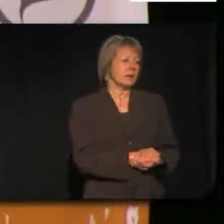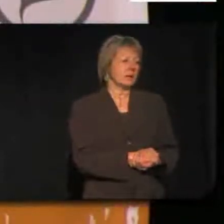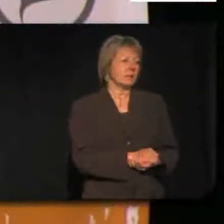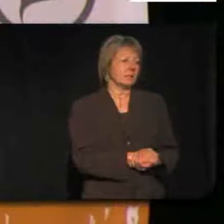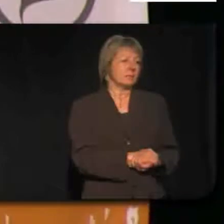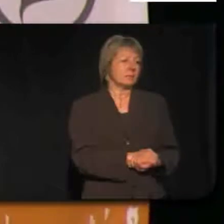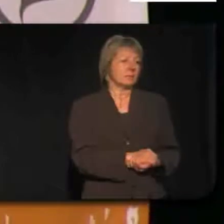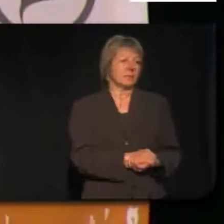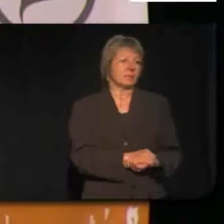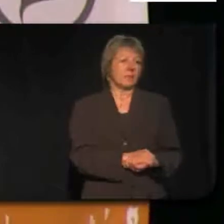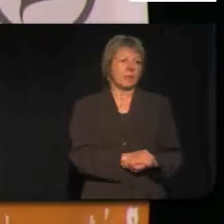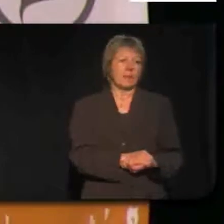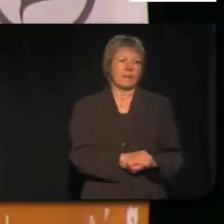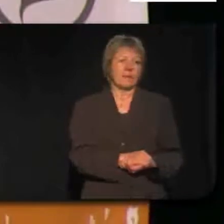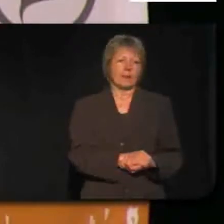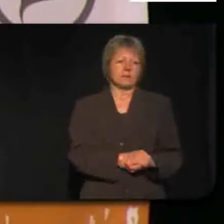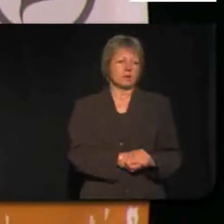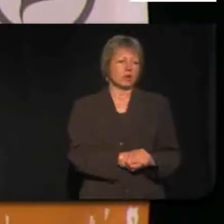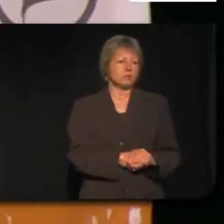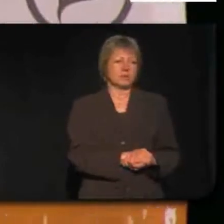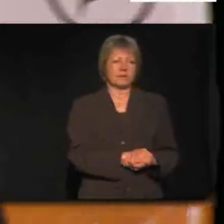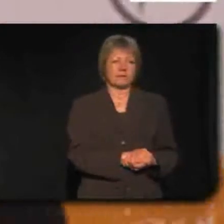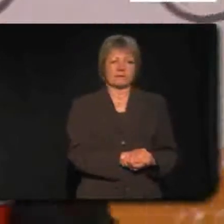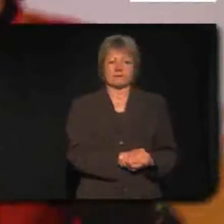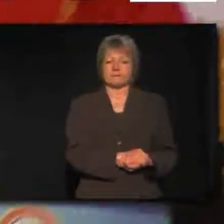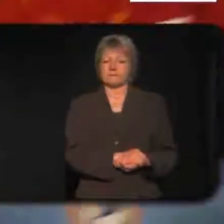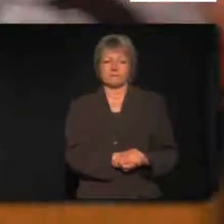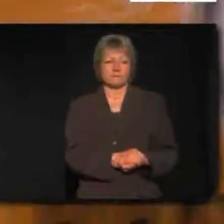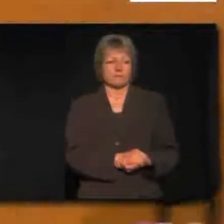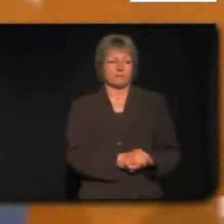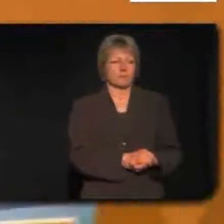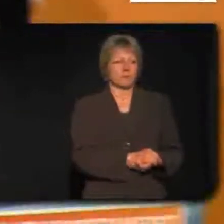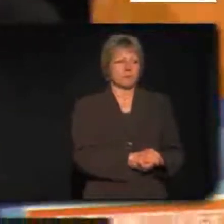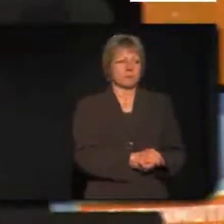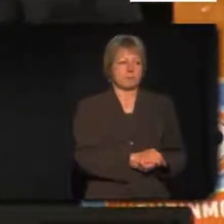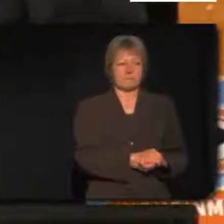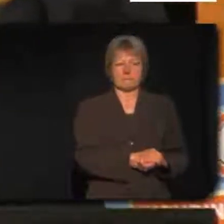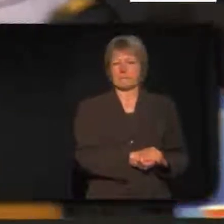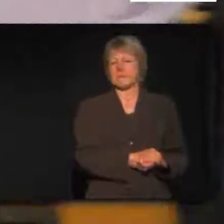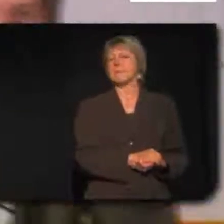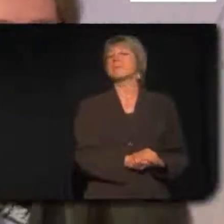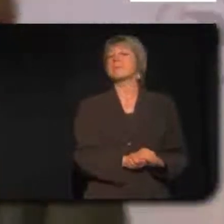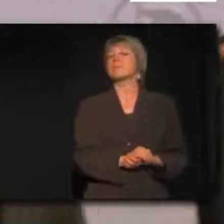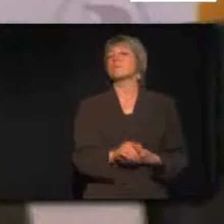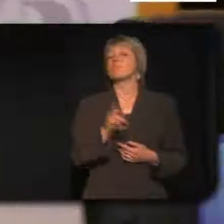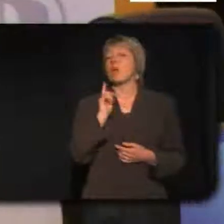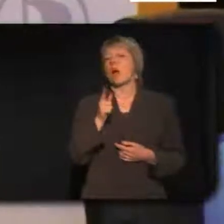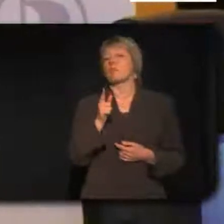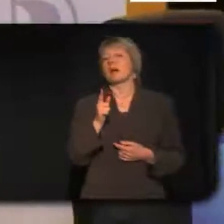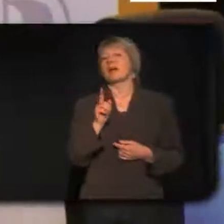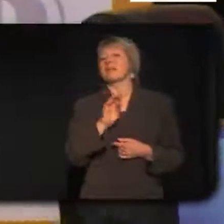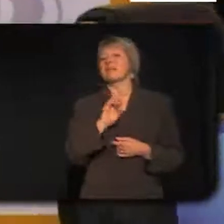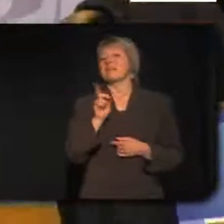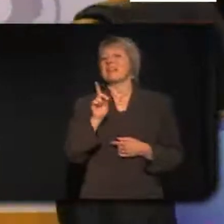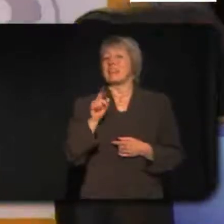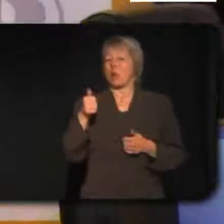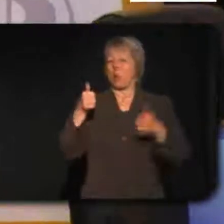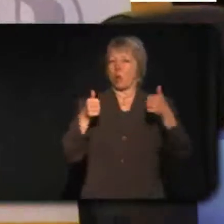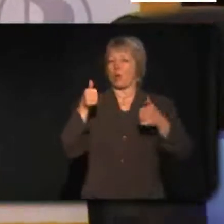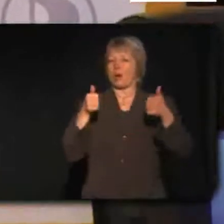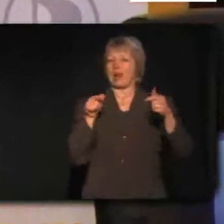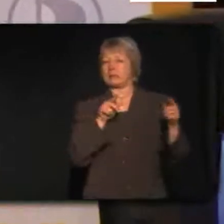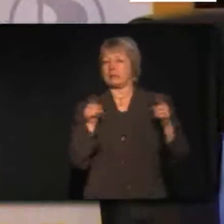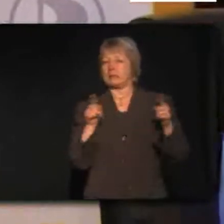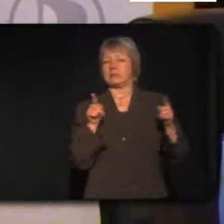die aber nicht zwingend konkurrieren also nicht deswegen deshalb werden sie ja jetzt auch getrennt abgestimmt